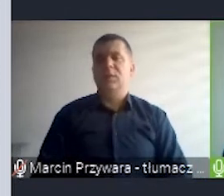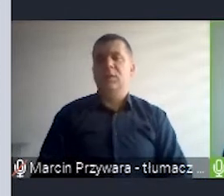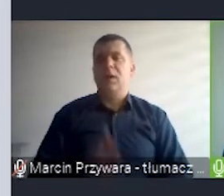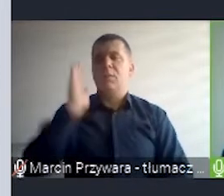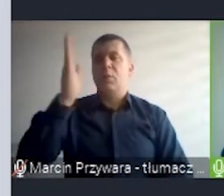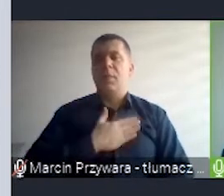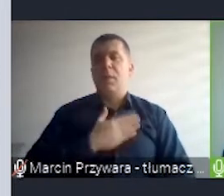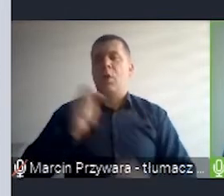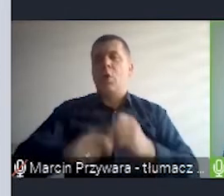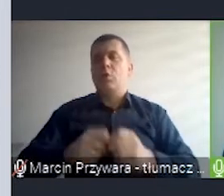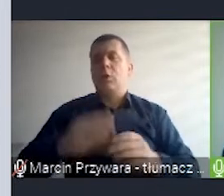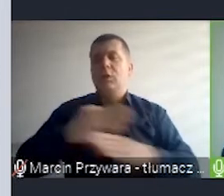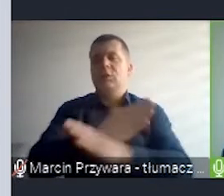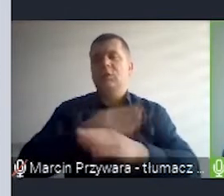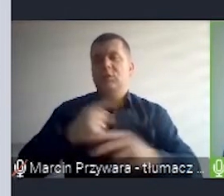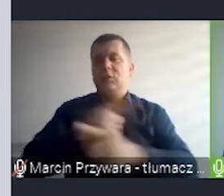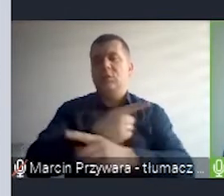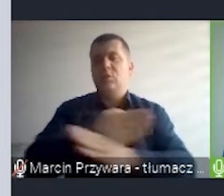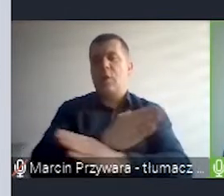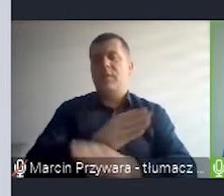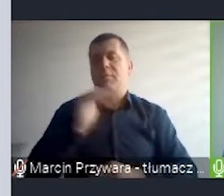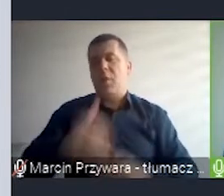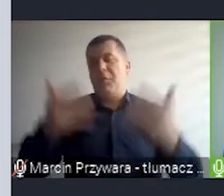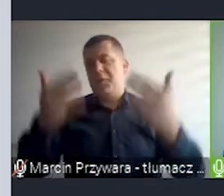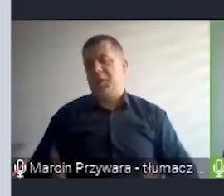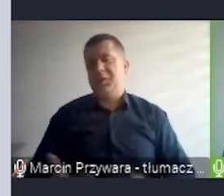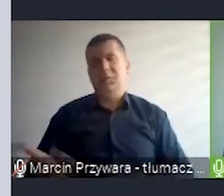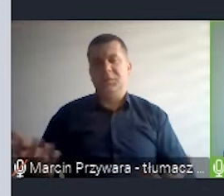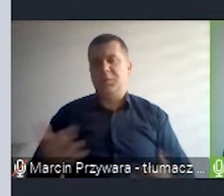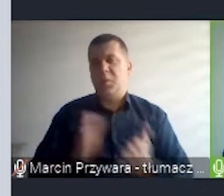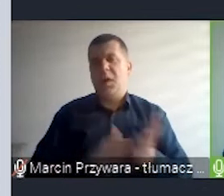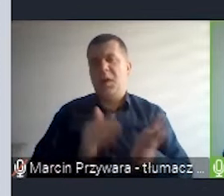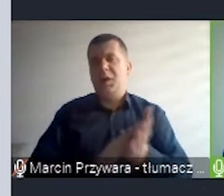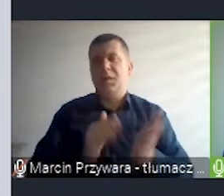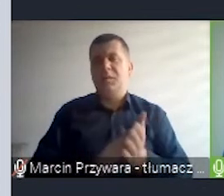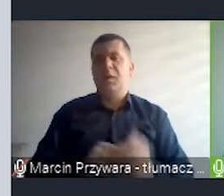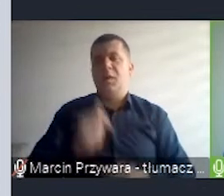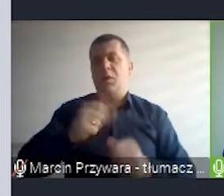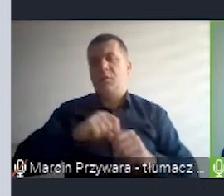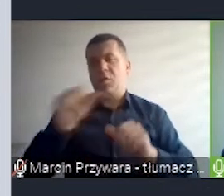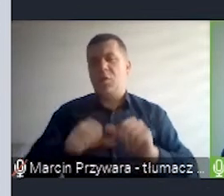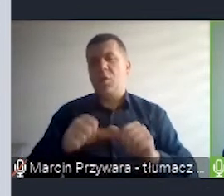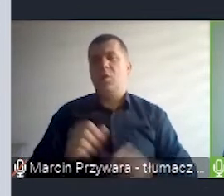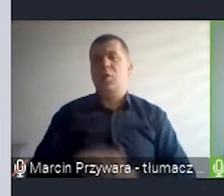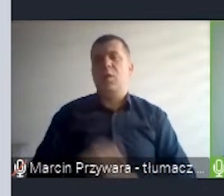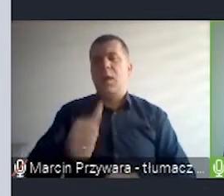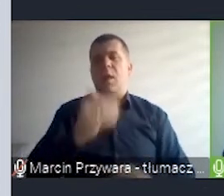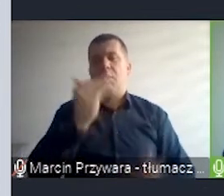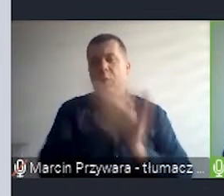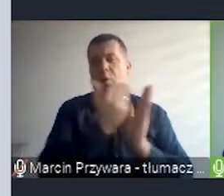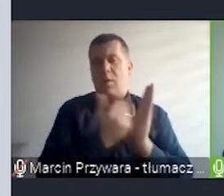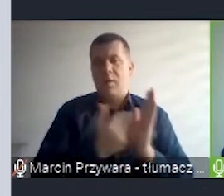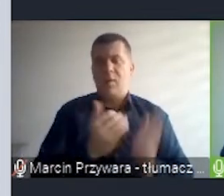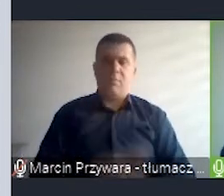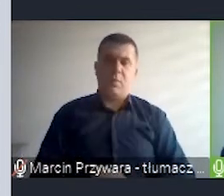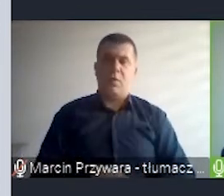kontrole krzyżowe, ale te można wyliczyć na palcach jednej ręki, kontrole krzyżowe w roku w danym programie.